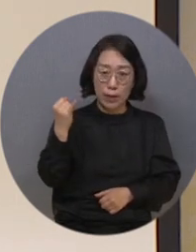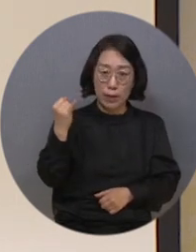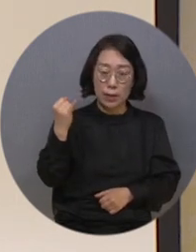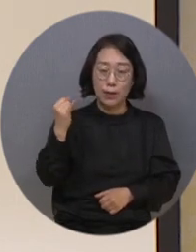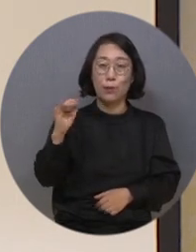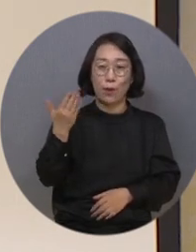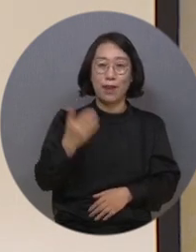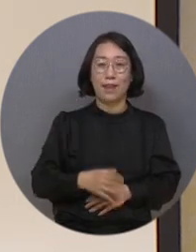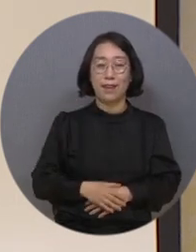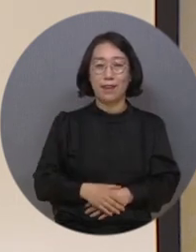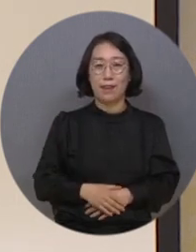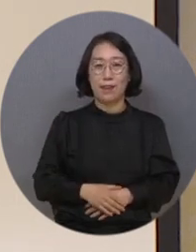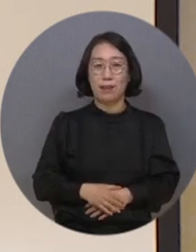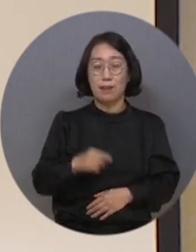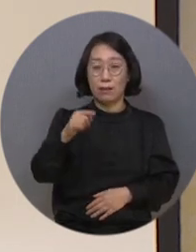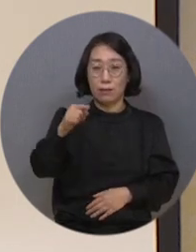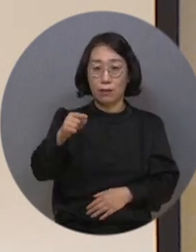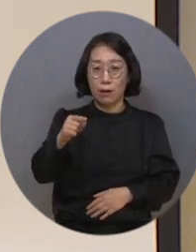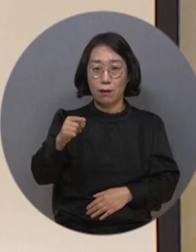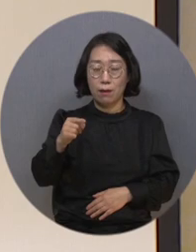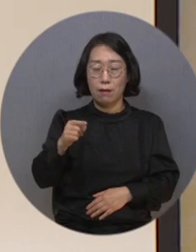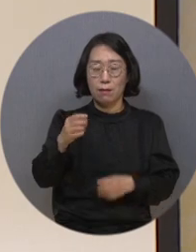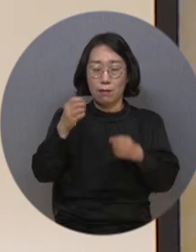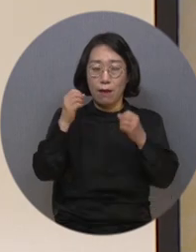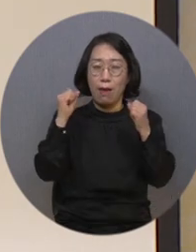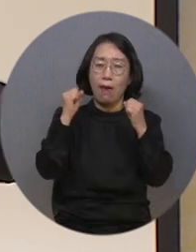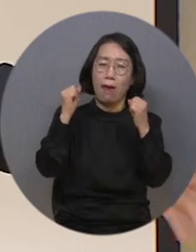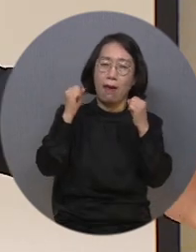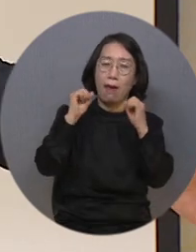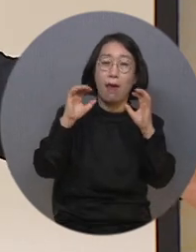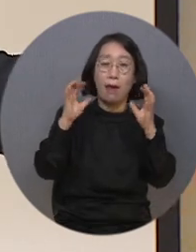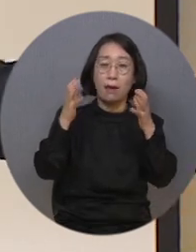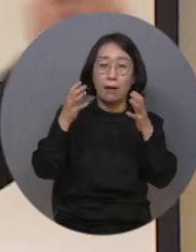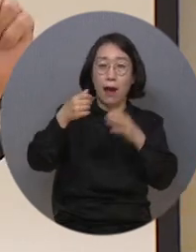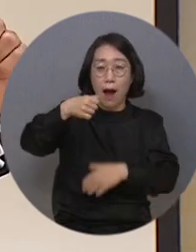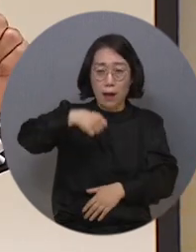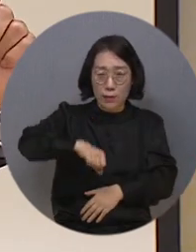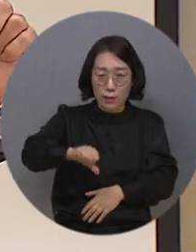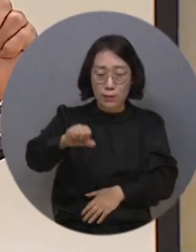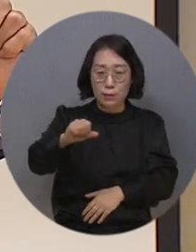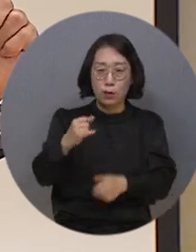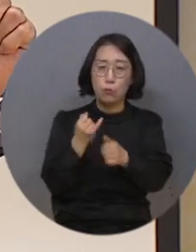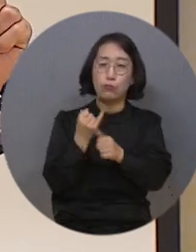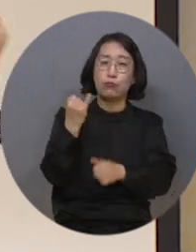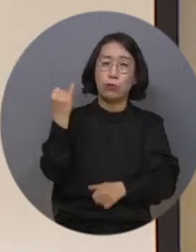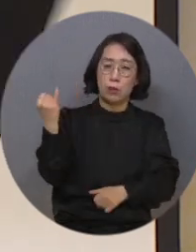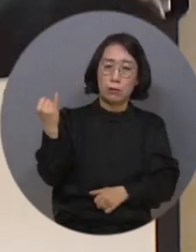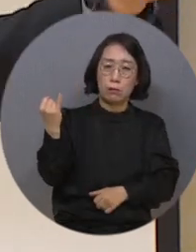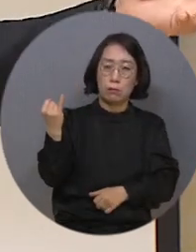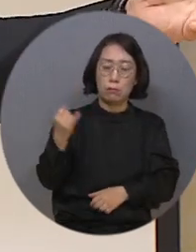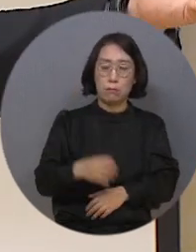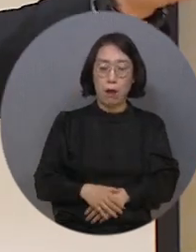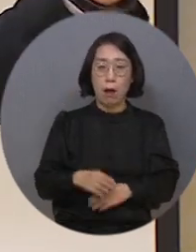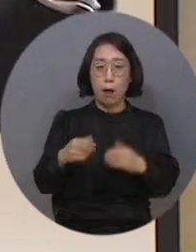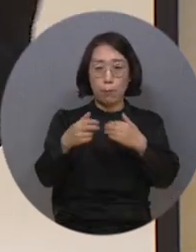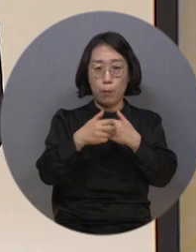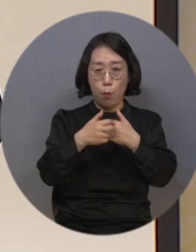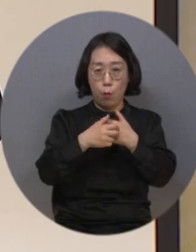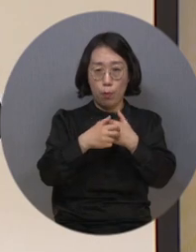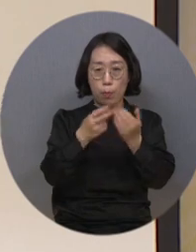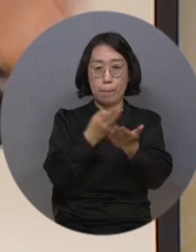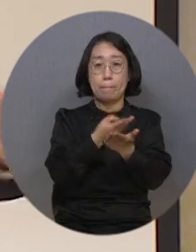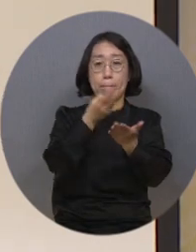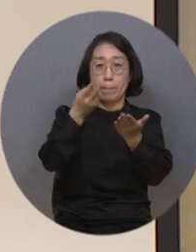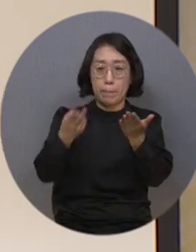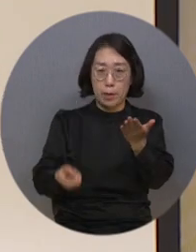일룡 엄니. 네. 그렇게 갓 태어난 아기가 있었고 저희 아내가 있는 거예요. 퇴원을 해가지고